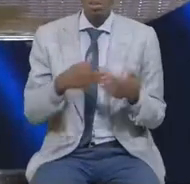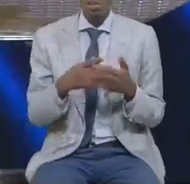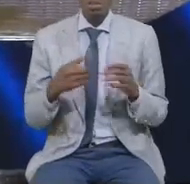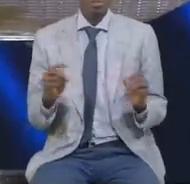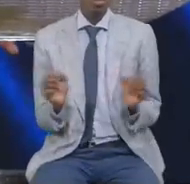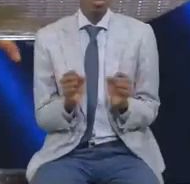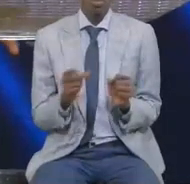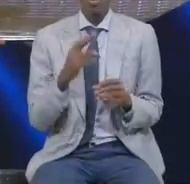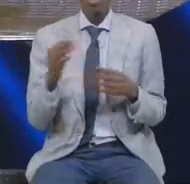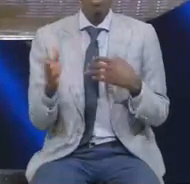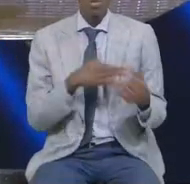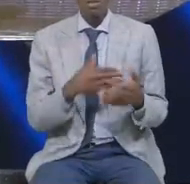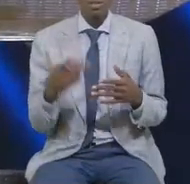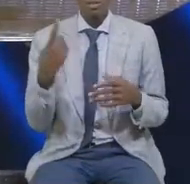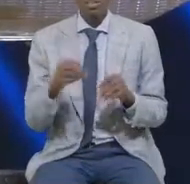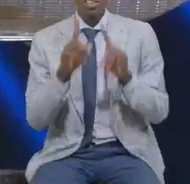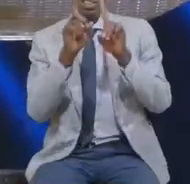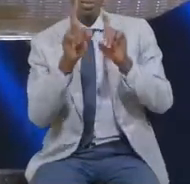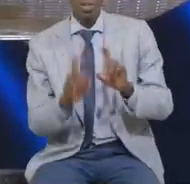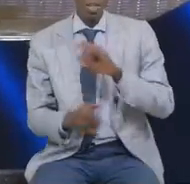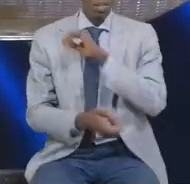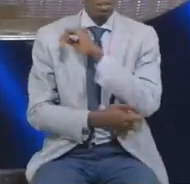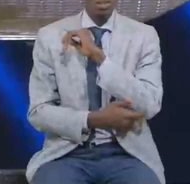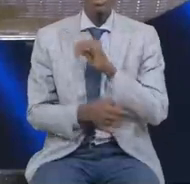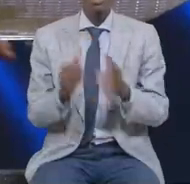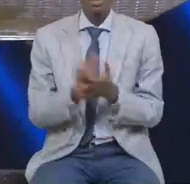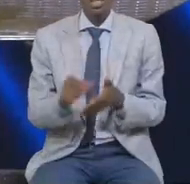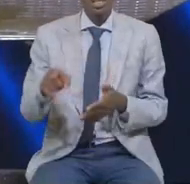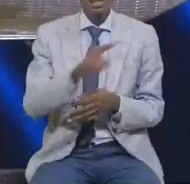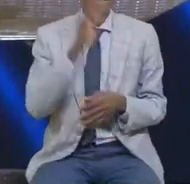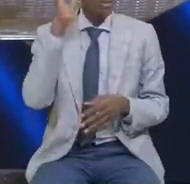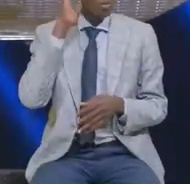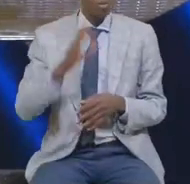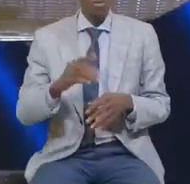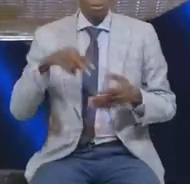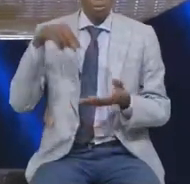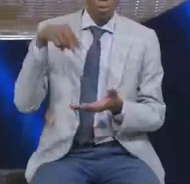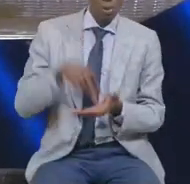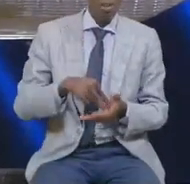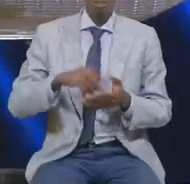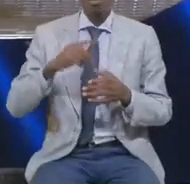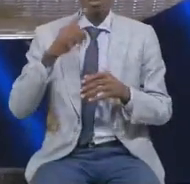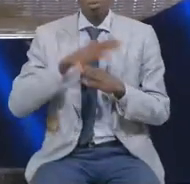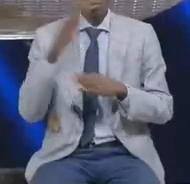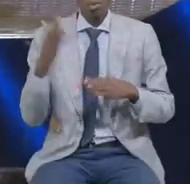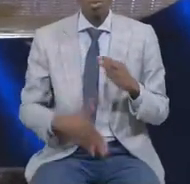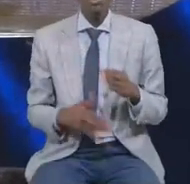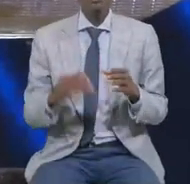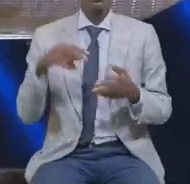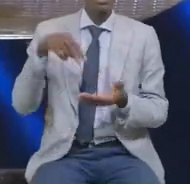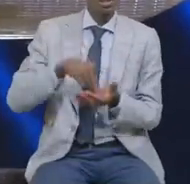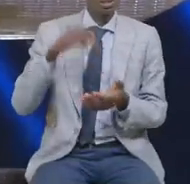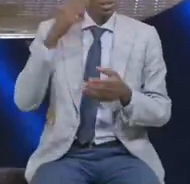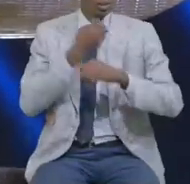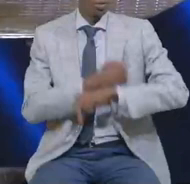quelle que soit la tentation, qu'ils vont, que de tout leur cœur, avec ferveur, avec courage, ils vont combattre pour